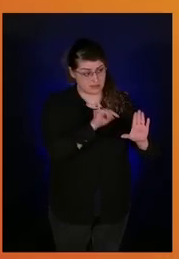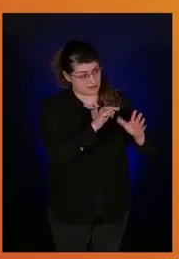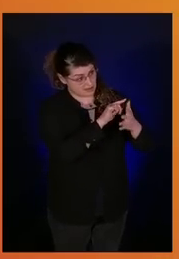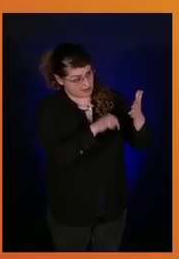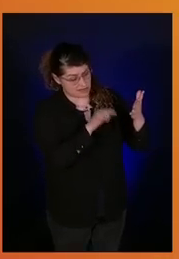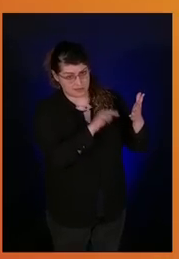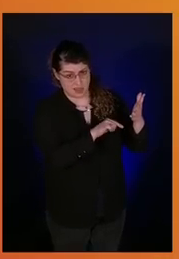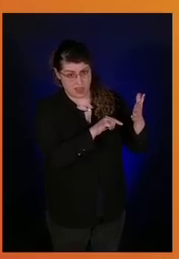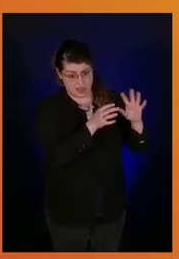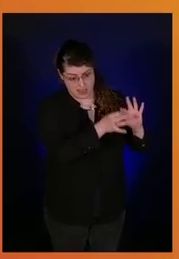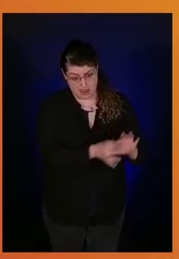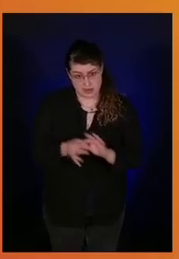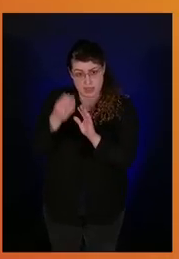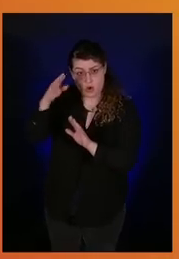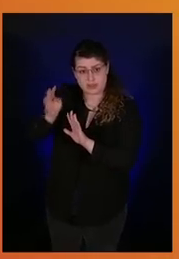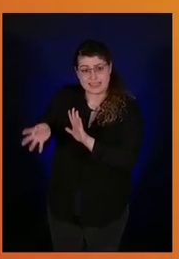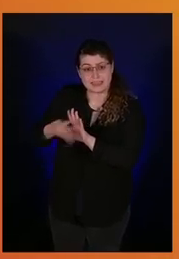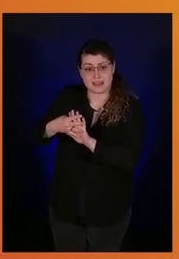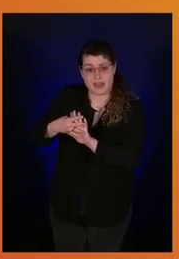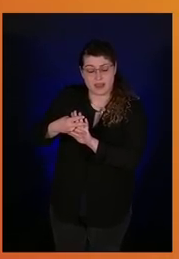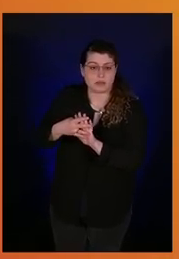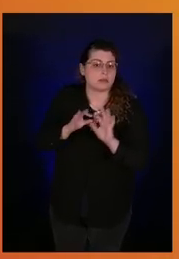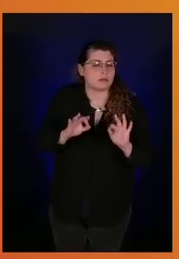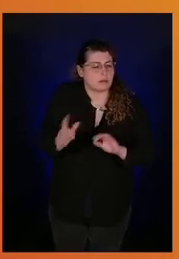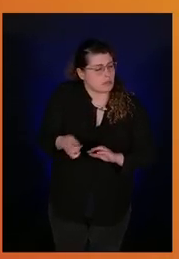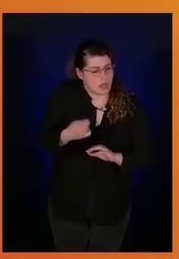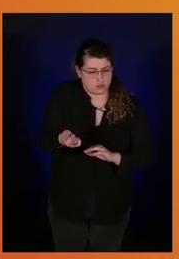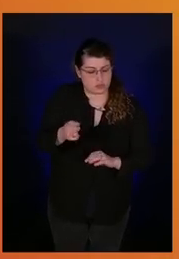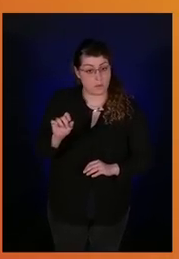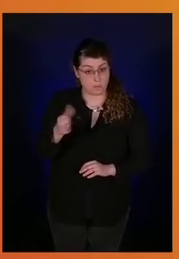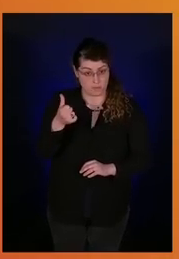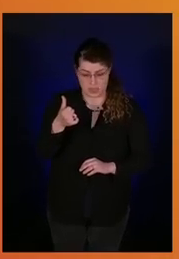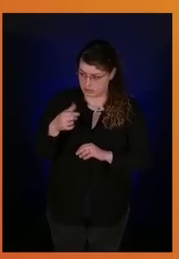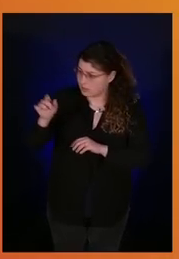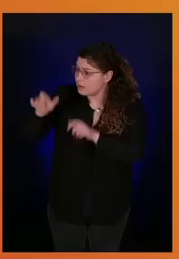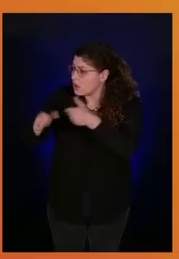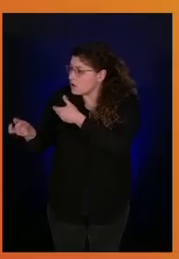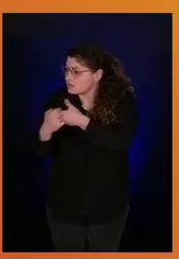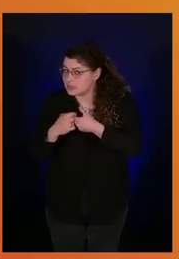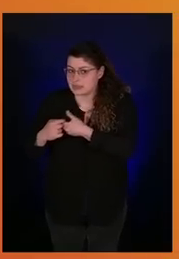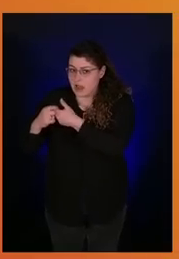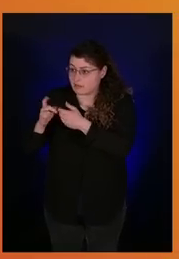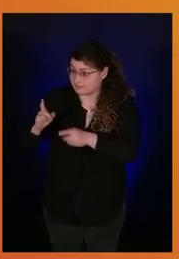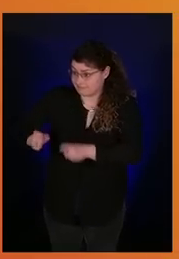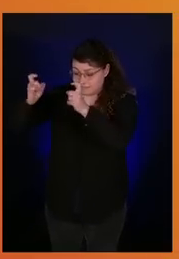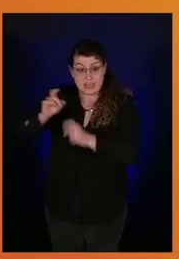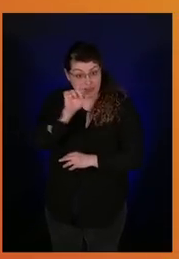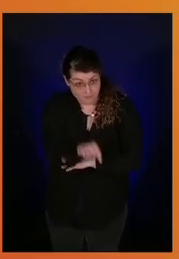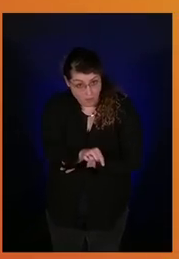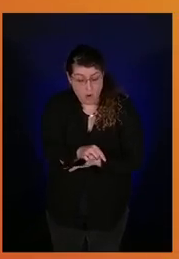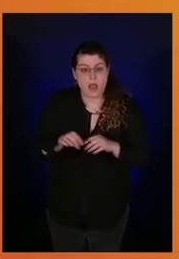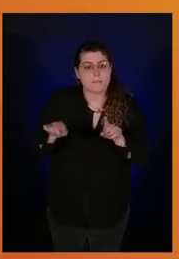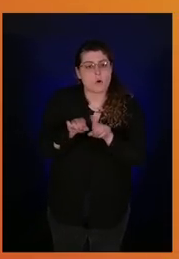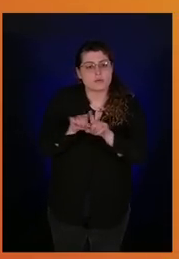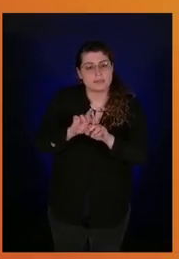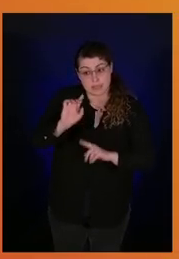être rattachée à d'autres critères. Bien sûr et avant tout à une syndicalisation en hausse, mais également à la connaissance